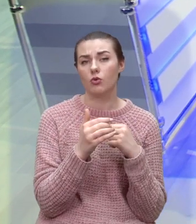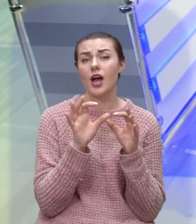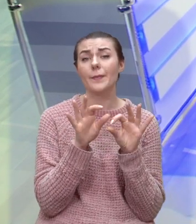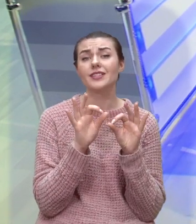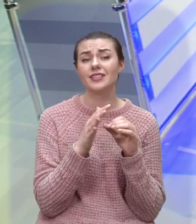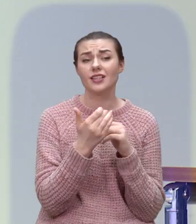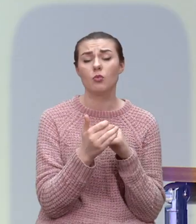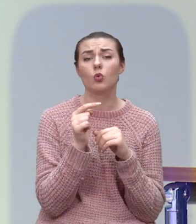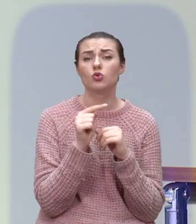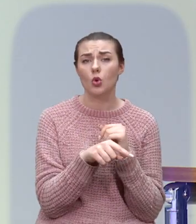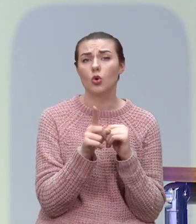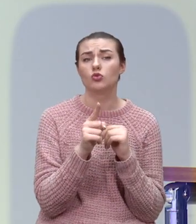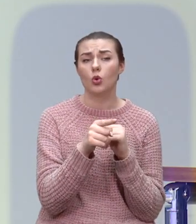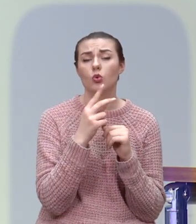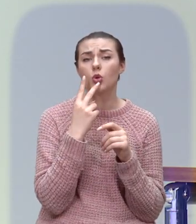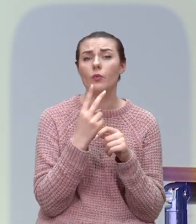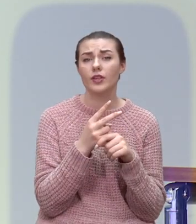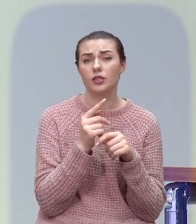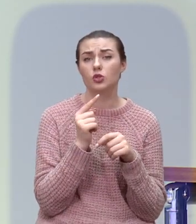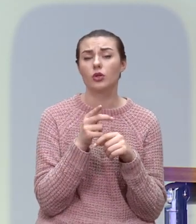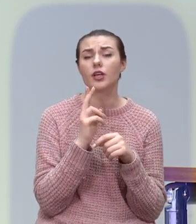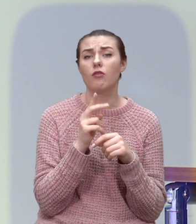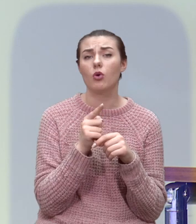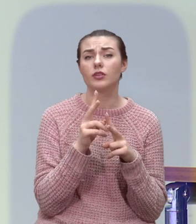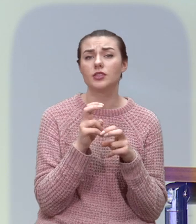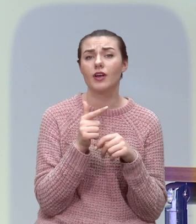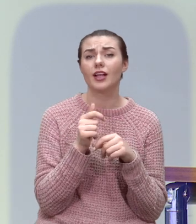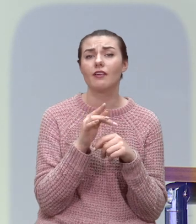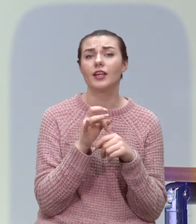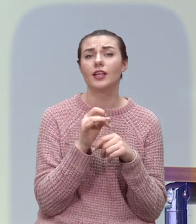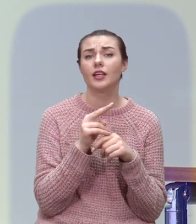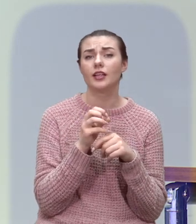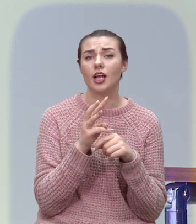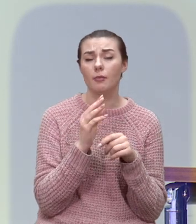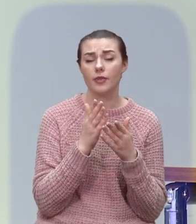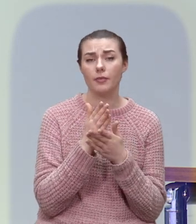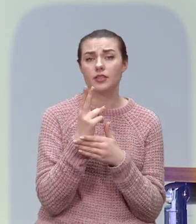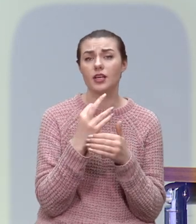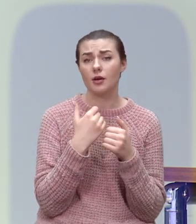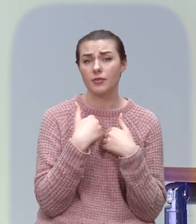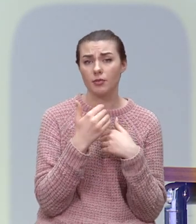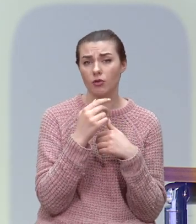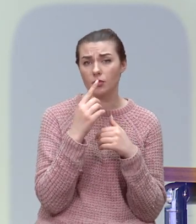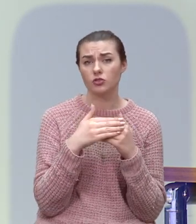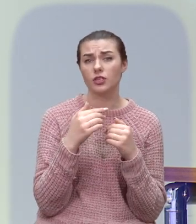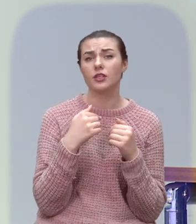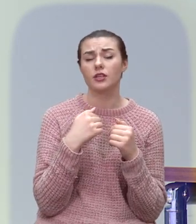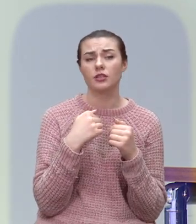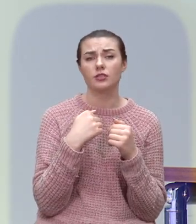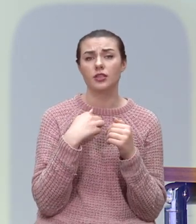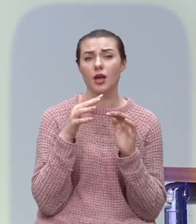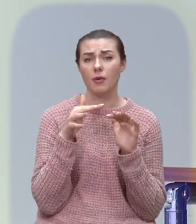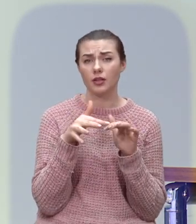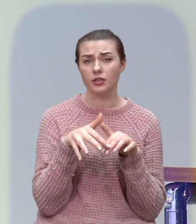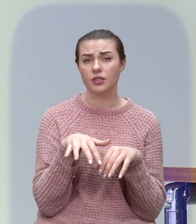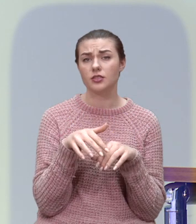чем говорил объясни ему то что он увидел тот кого назвал говорил он набрался камни при его приближении в страхе пал ниц